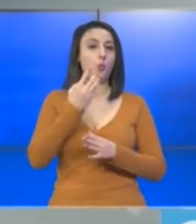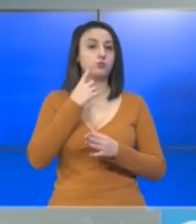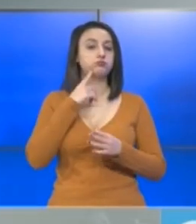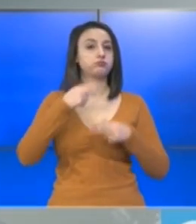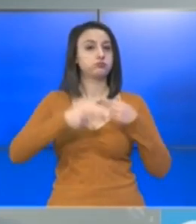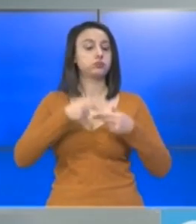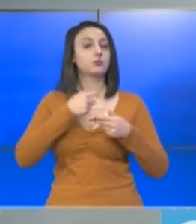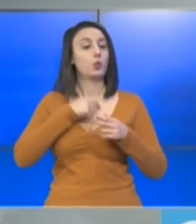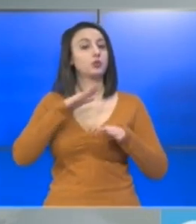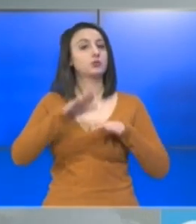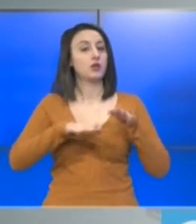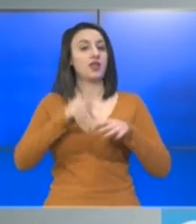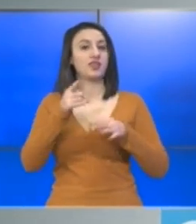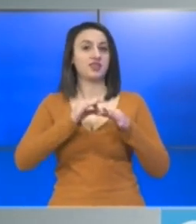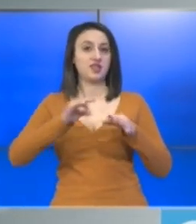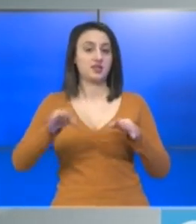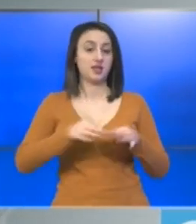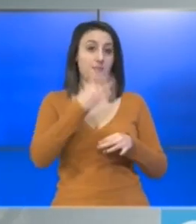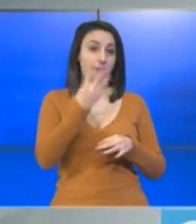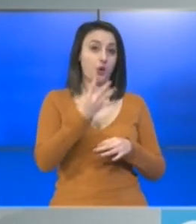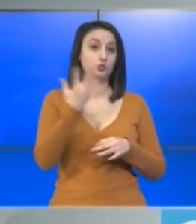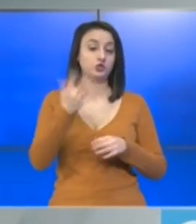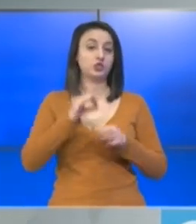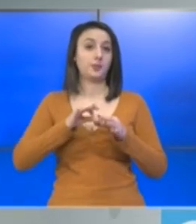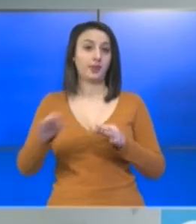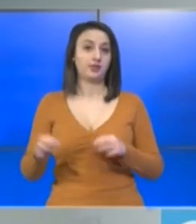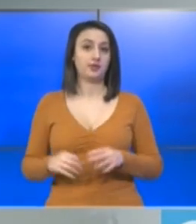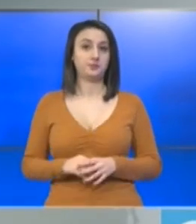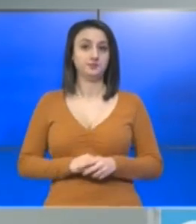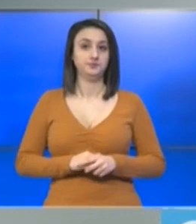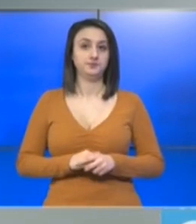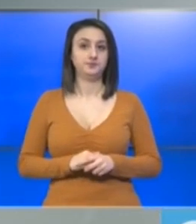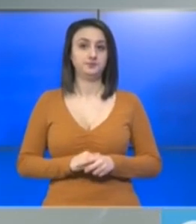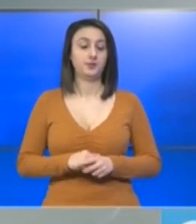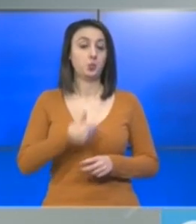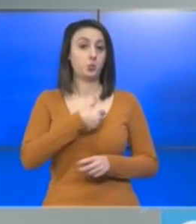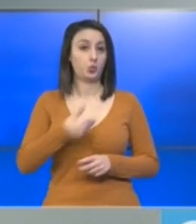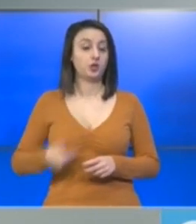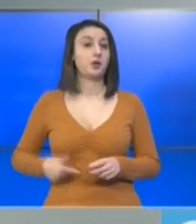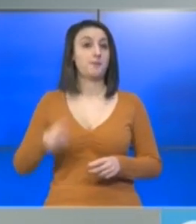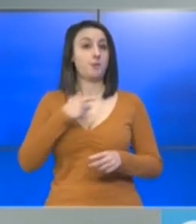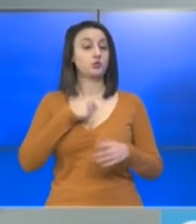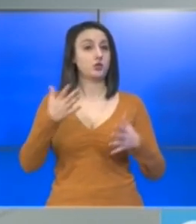putând parcurge și distanță de 4 5 m bucureștenii pot răsufla ușurați vorba